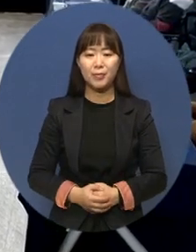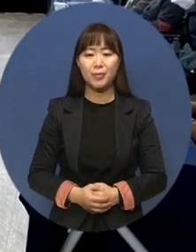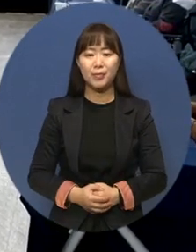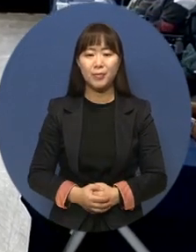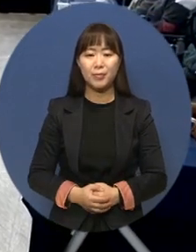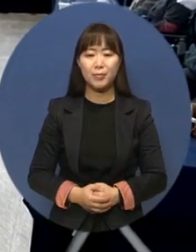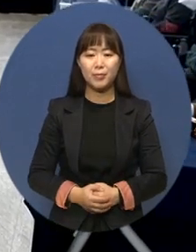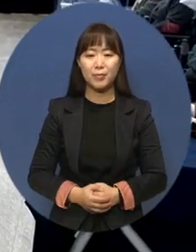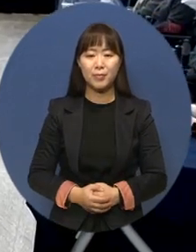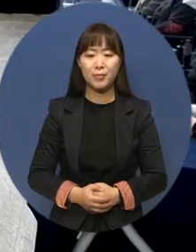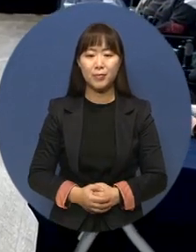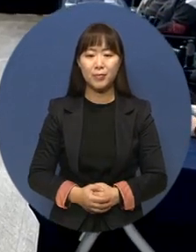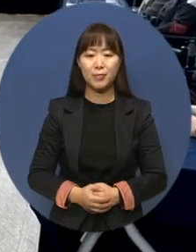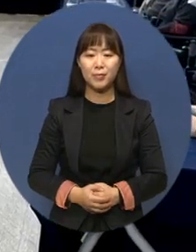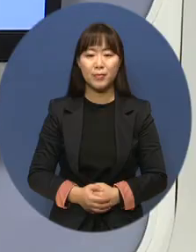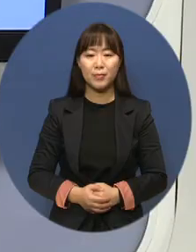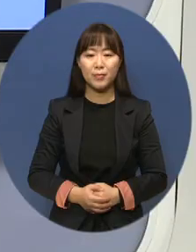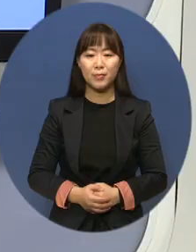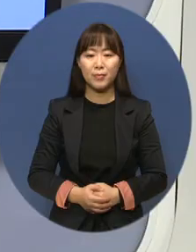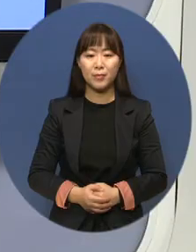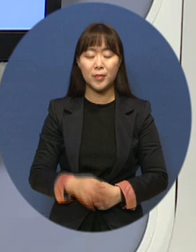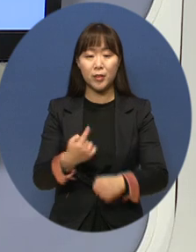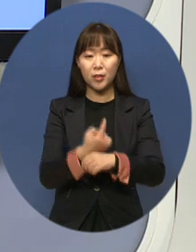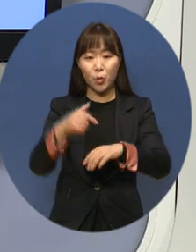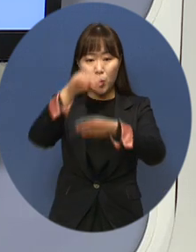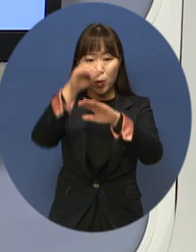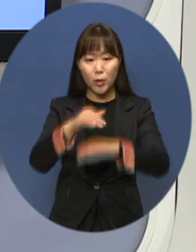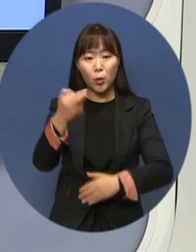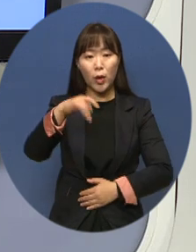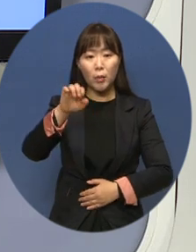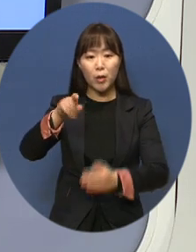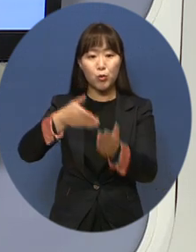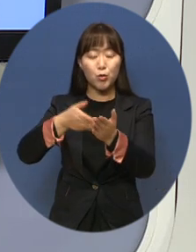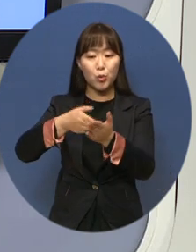경기방송 정은선입니다. 이 밖에 자세한